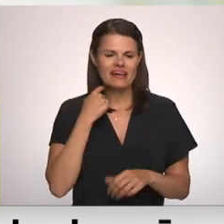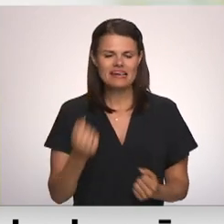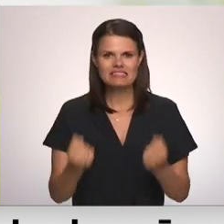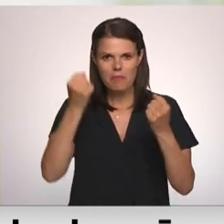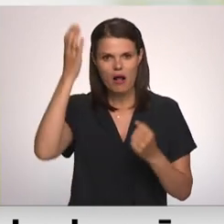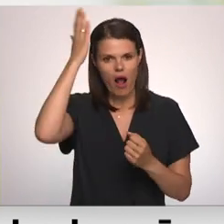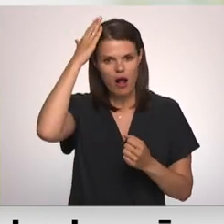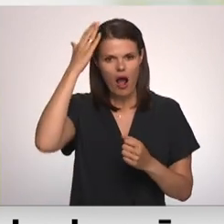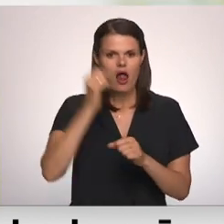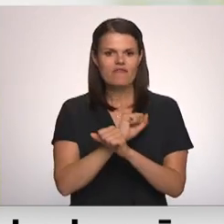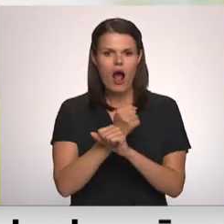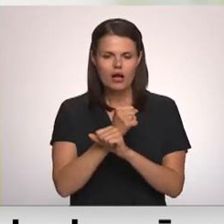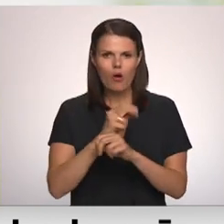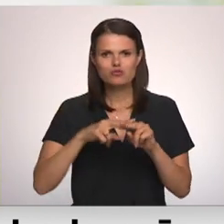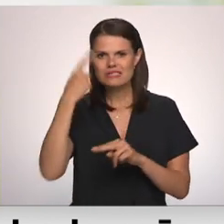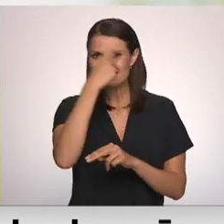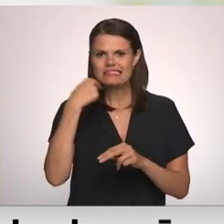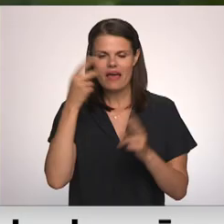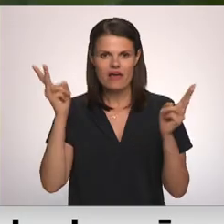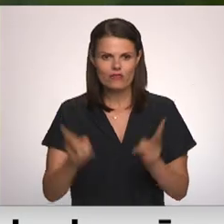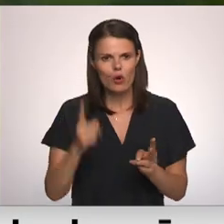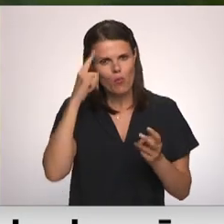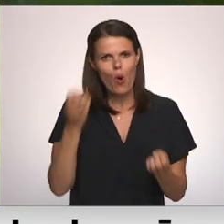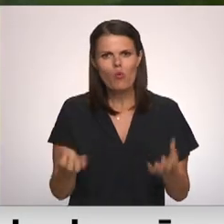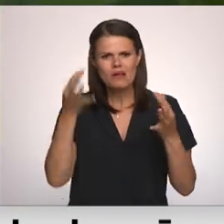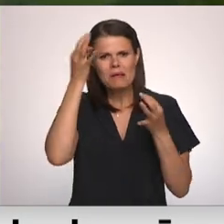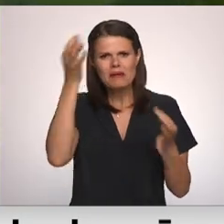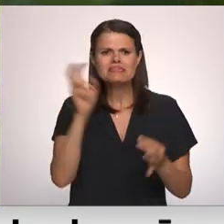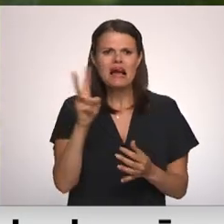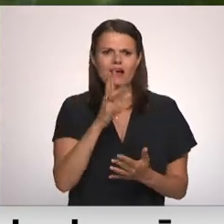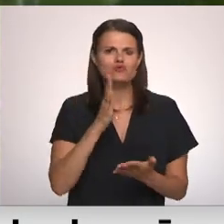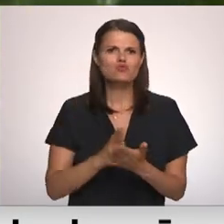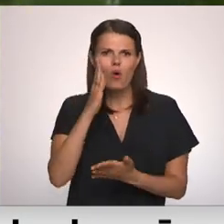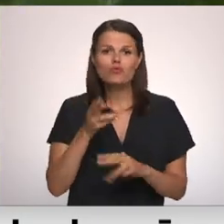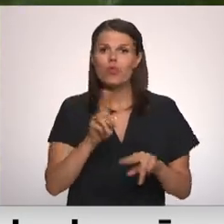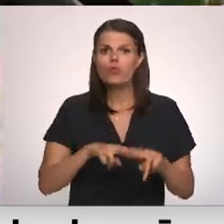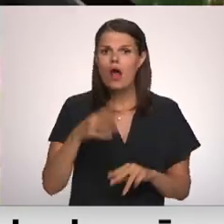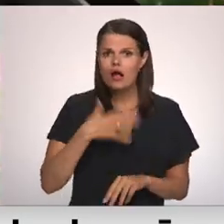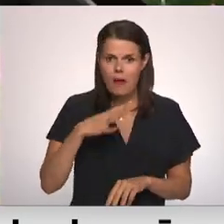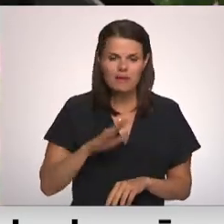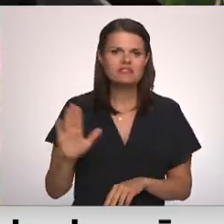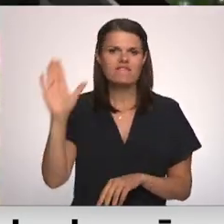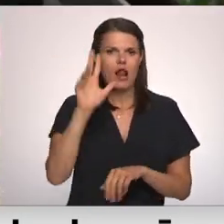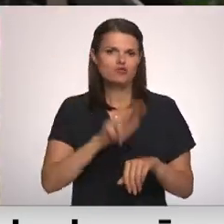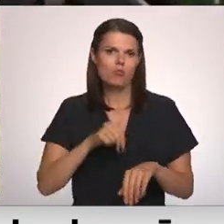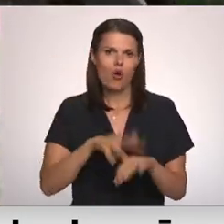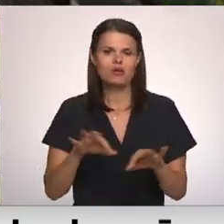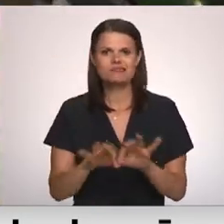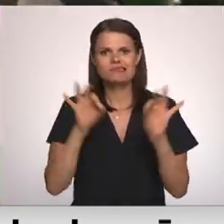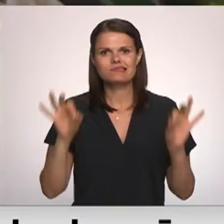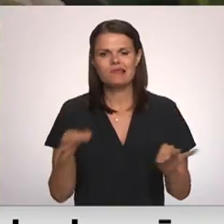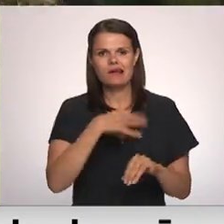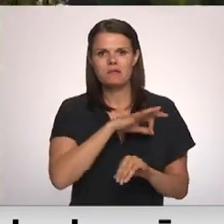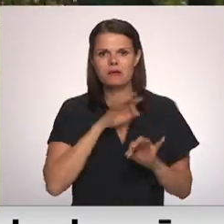kausa un sejas traumas. Lai noskaidrotu precīzus notikušā apstākļus un iemeslus, valsts policijā ir uzsākts krimināla process